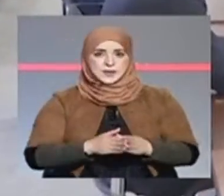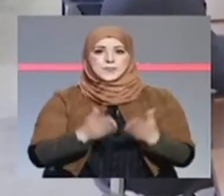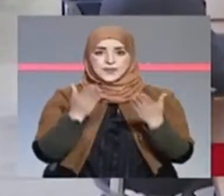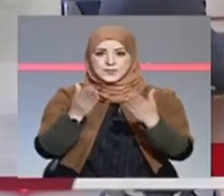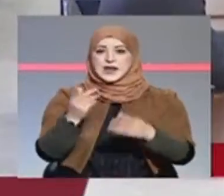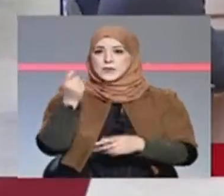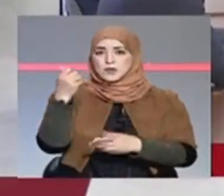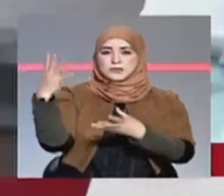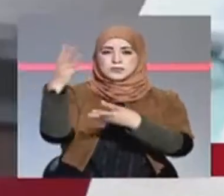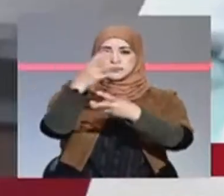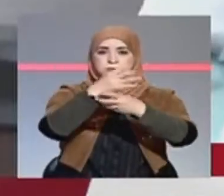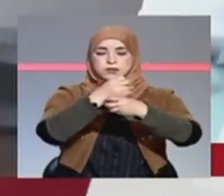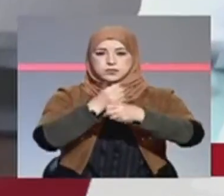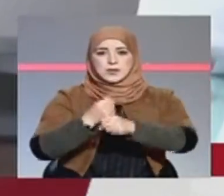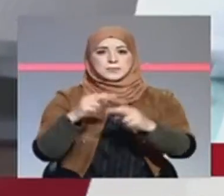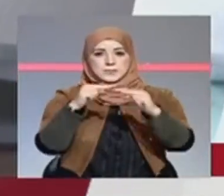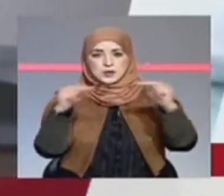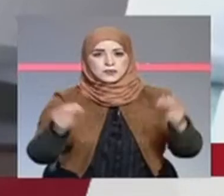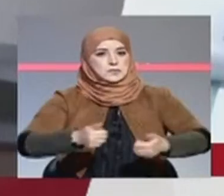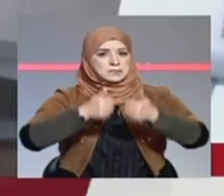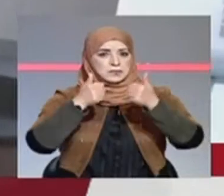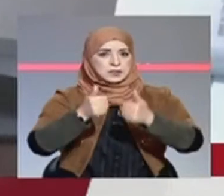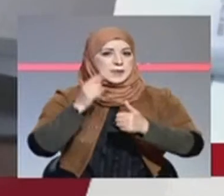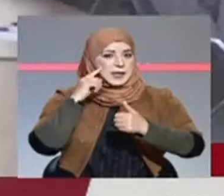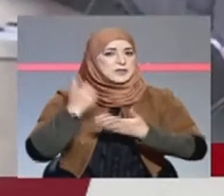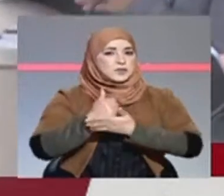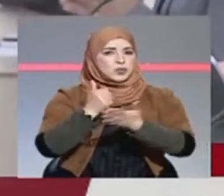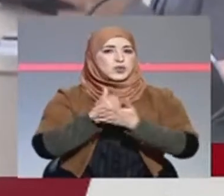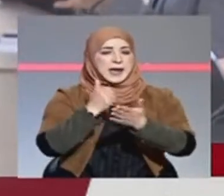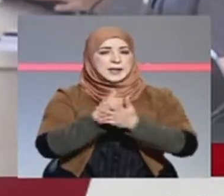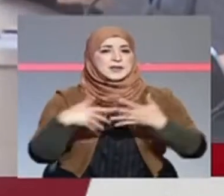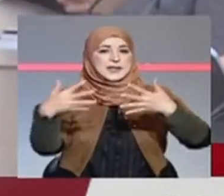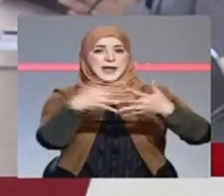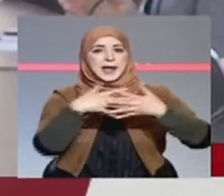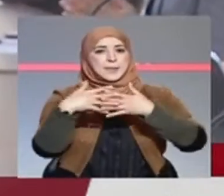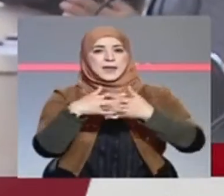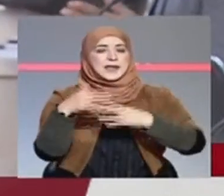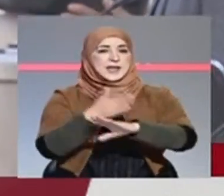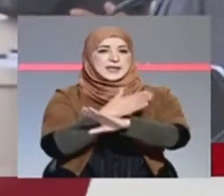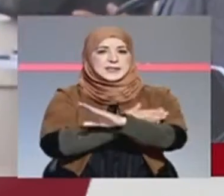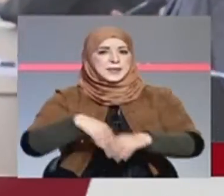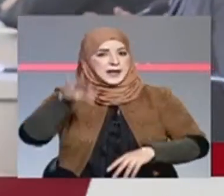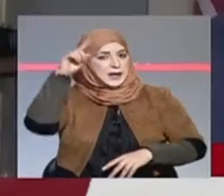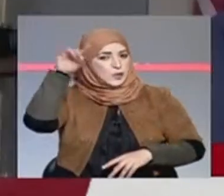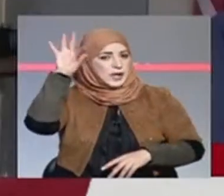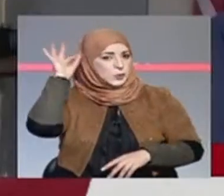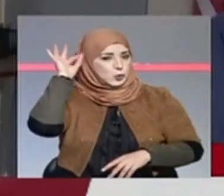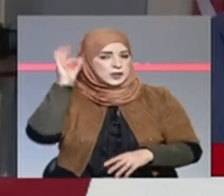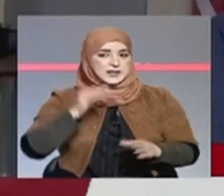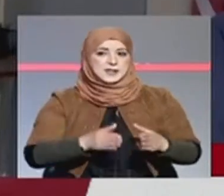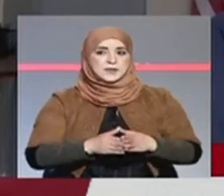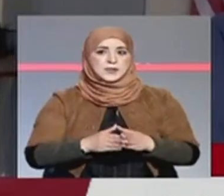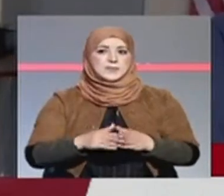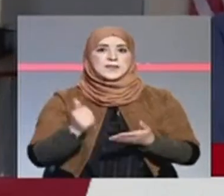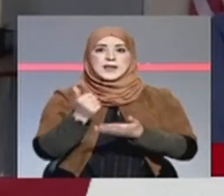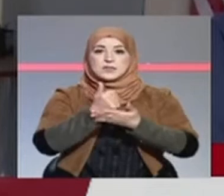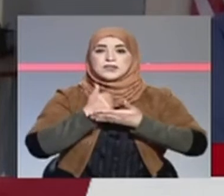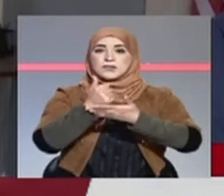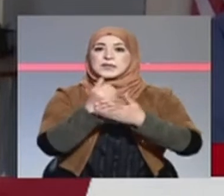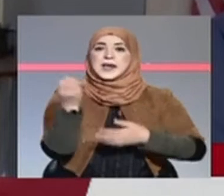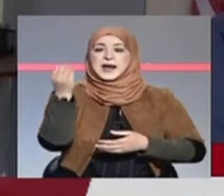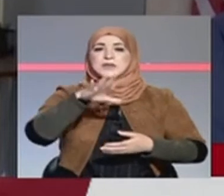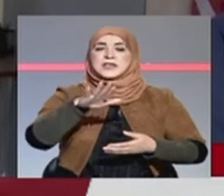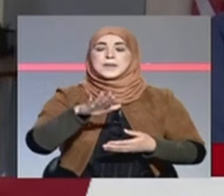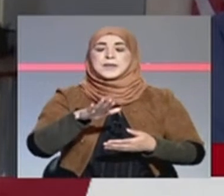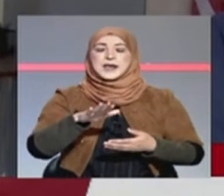الهبه تبلغ مستوى قياسي لاي مساعده امريكيه سابقه لتونس مستوى خمسمائه